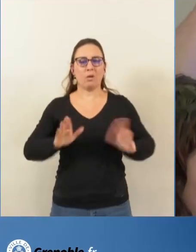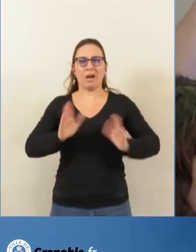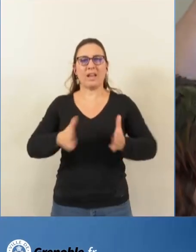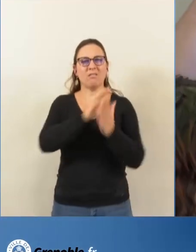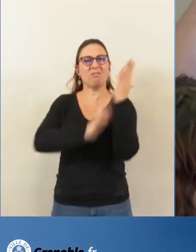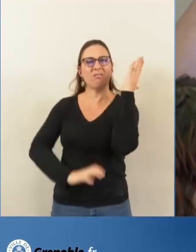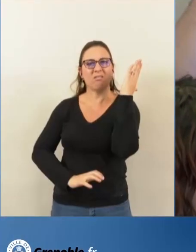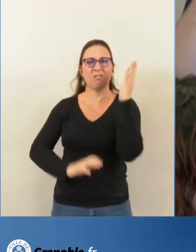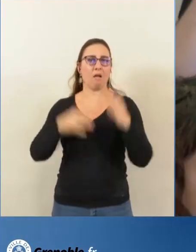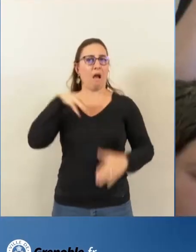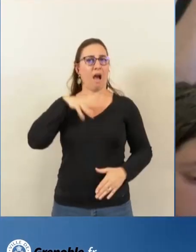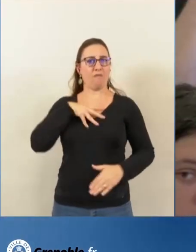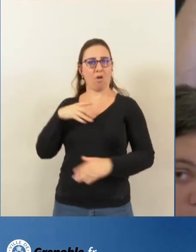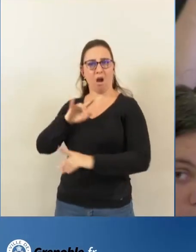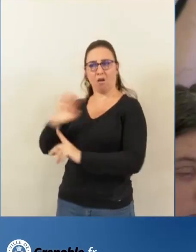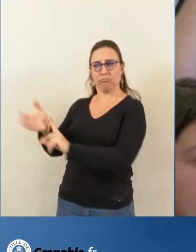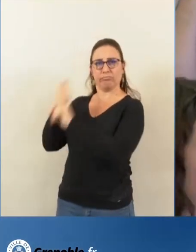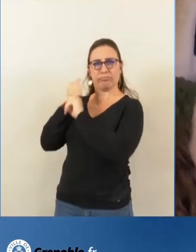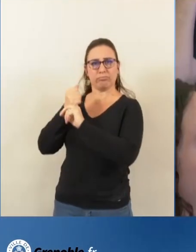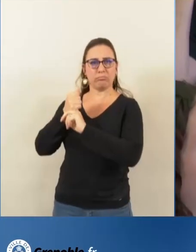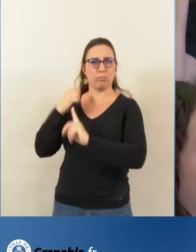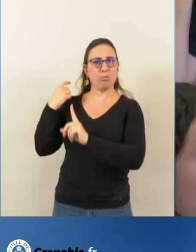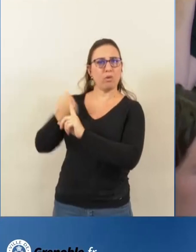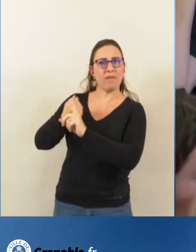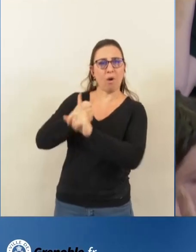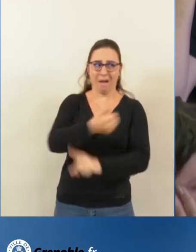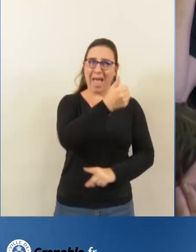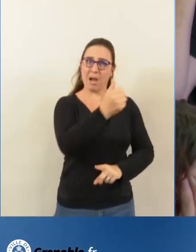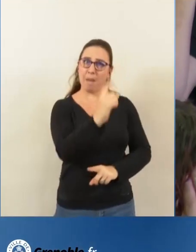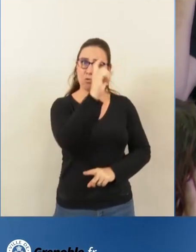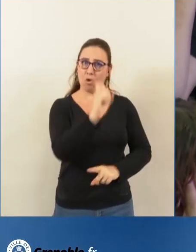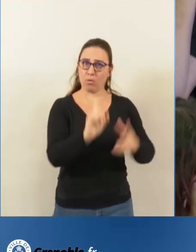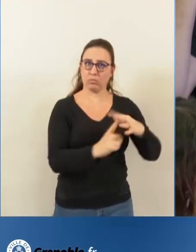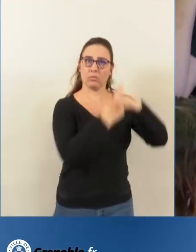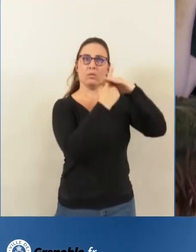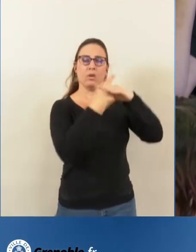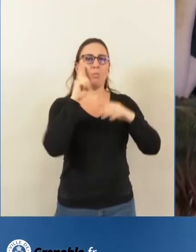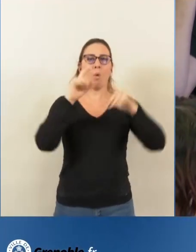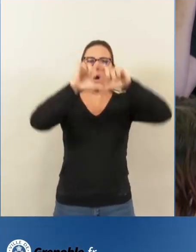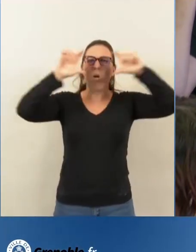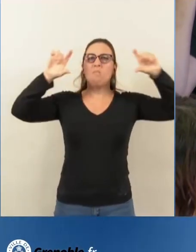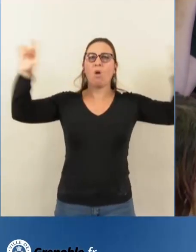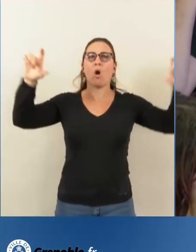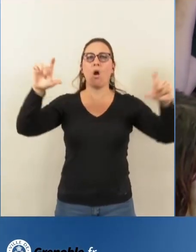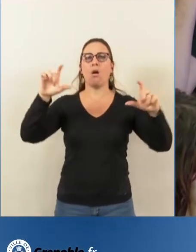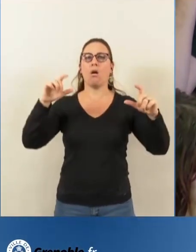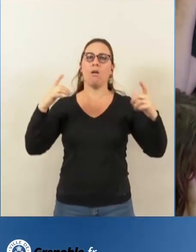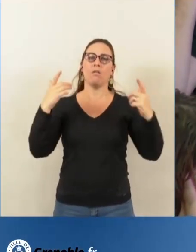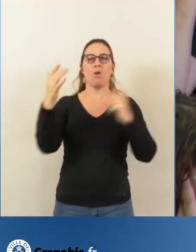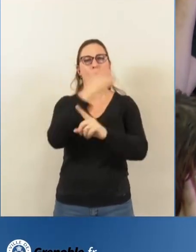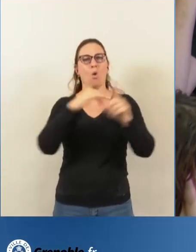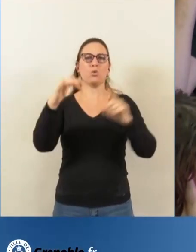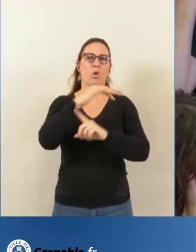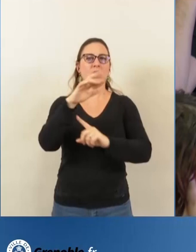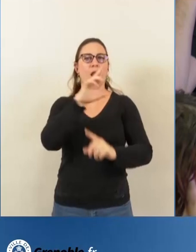la saisine d'un avocat pour nous défendre sur la procédure qu'elle a initié concernant le la banderole de soutien au mouvement social le plus